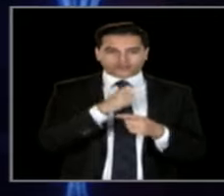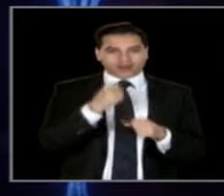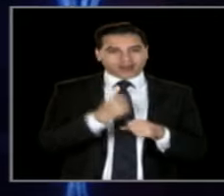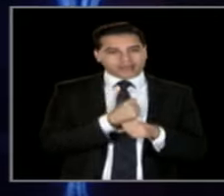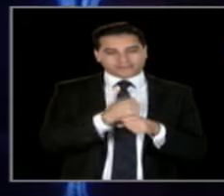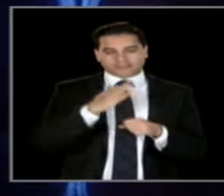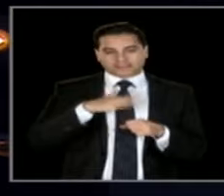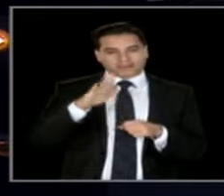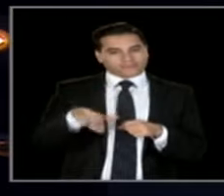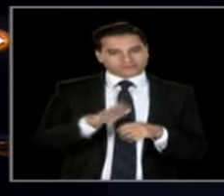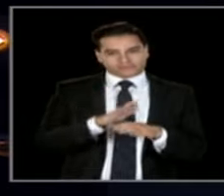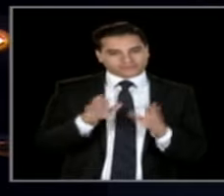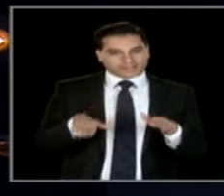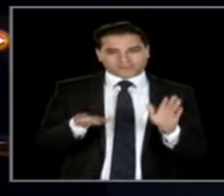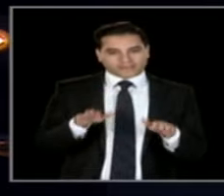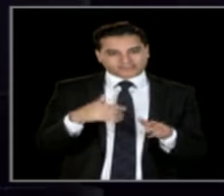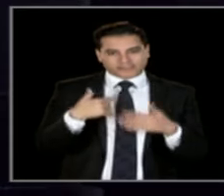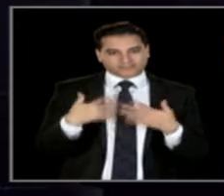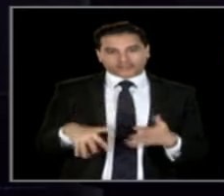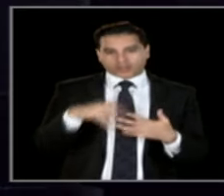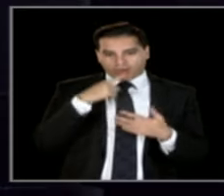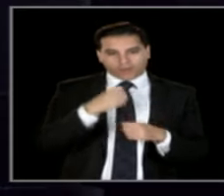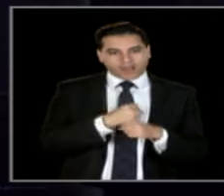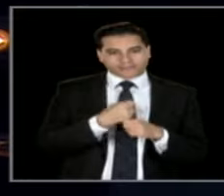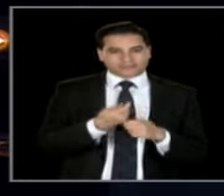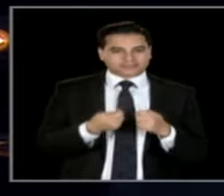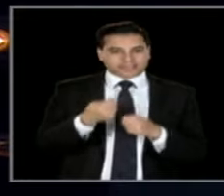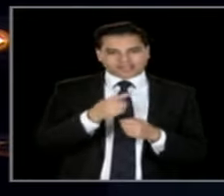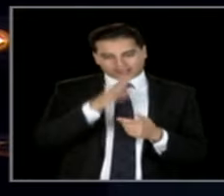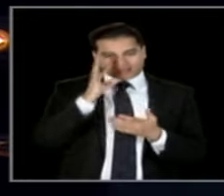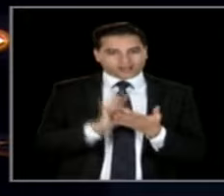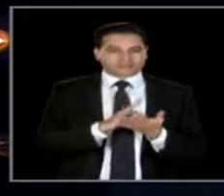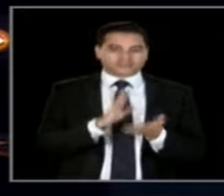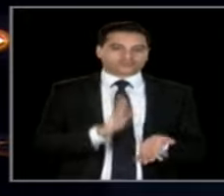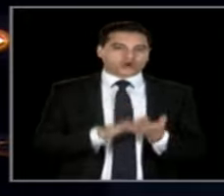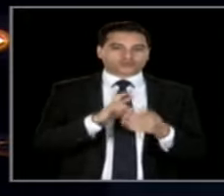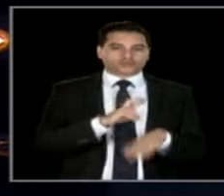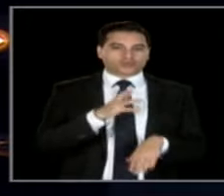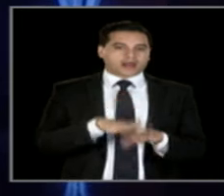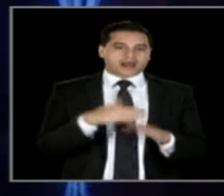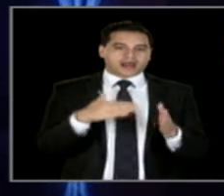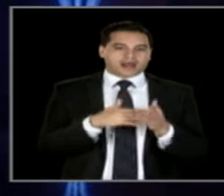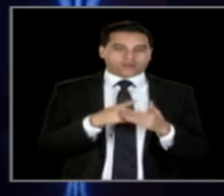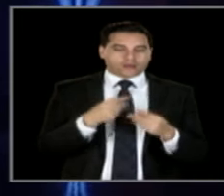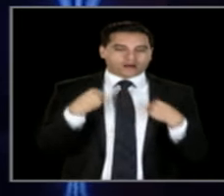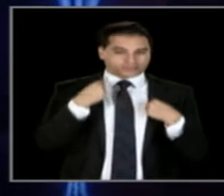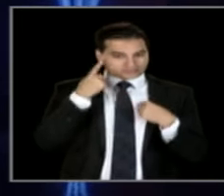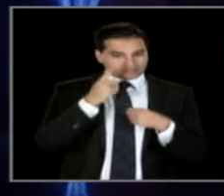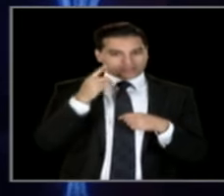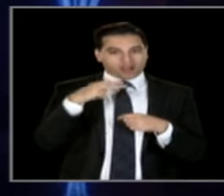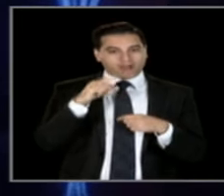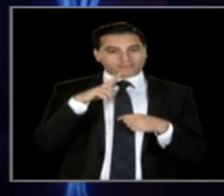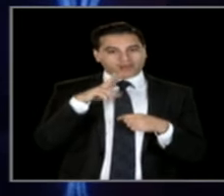بعض، احنا متعادلين. الاداء بالظبط كده، الاداء زي بعض بالظبط، هو الحظ اللي خدمكم في السؤال الاخير، وانك سمعت كلام عبد الله.